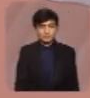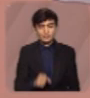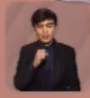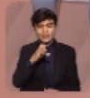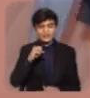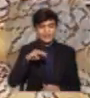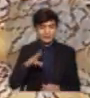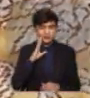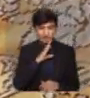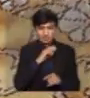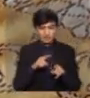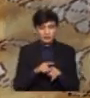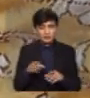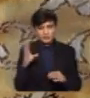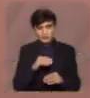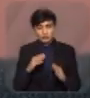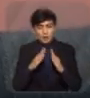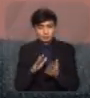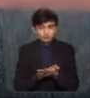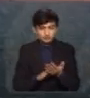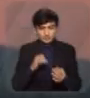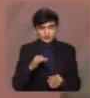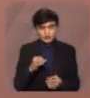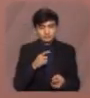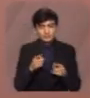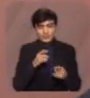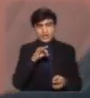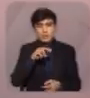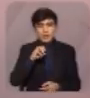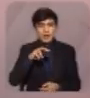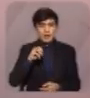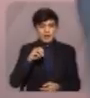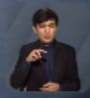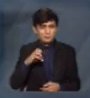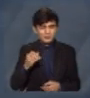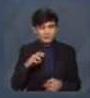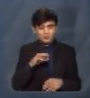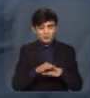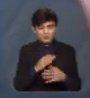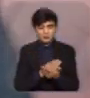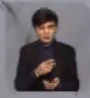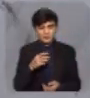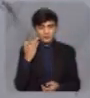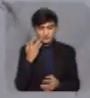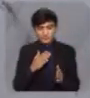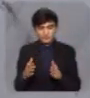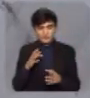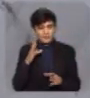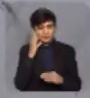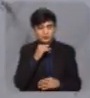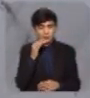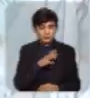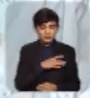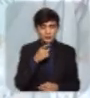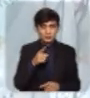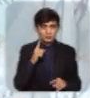Асетжан Сагбаева старается успеть все дела по дому, пока нет приступов эпилепсии. Но это удается не всегда. Когда нет необходимых лекарств, обморок